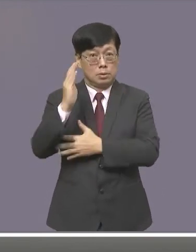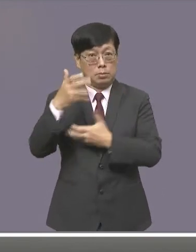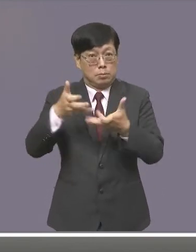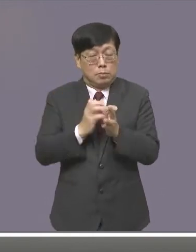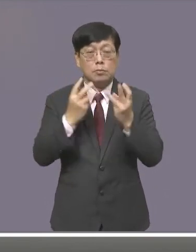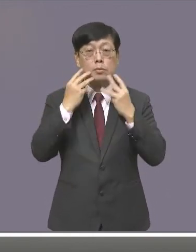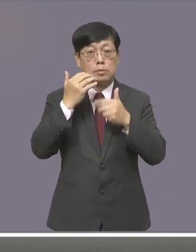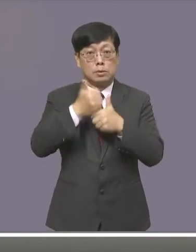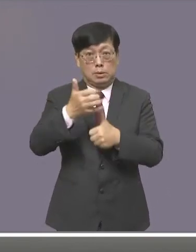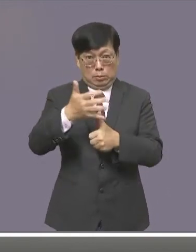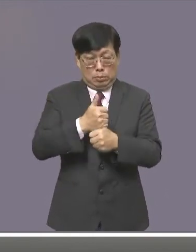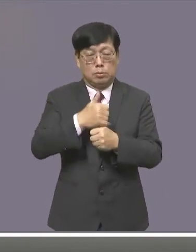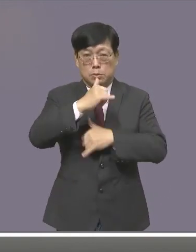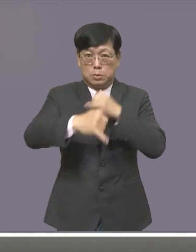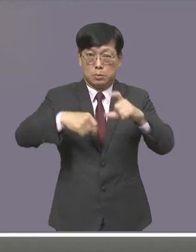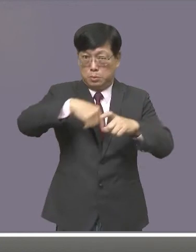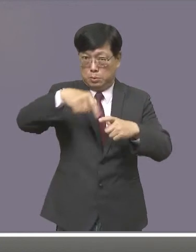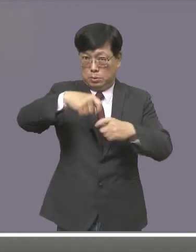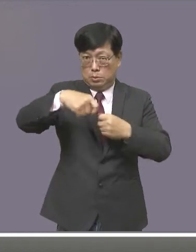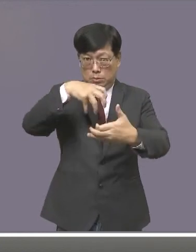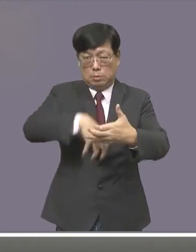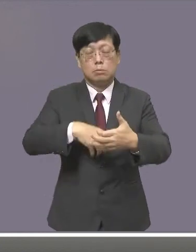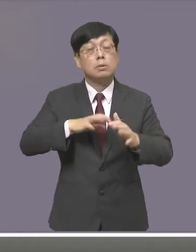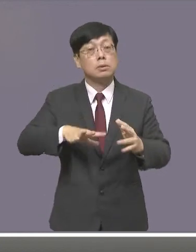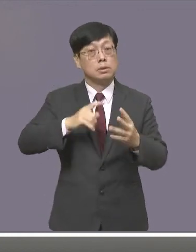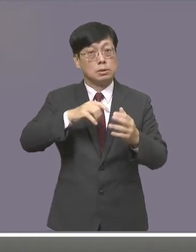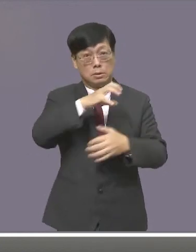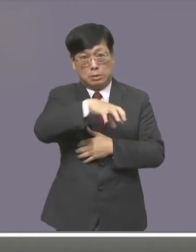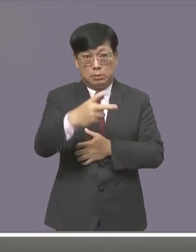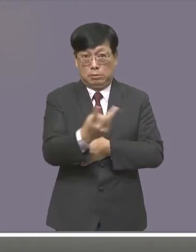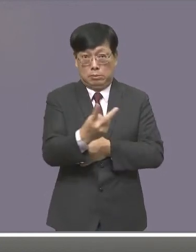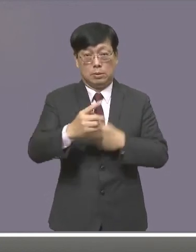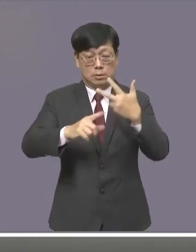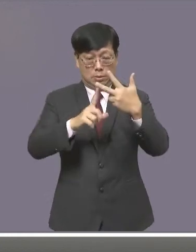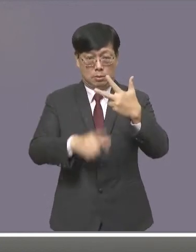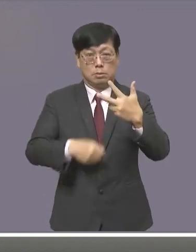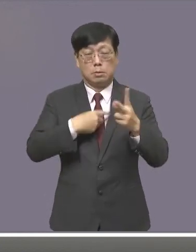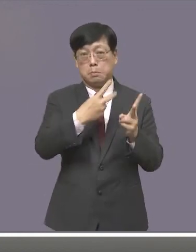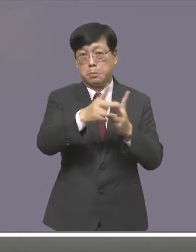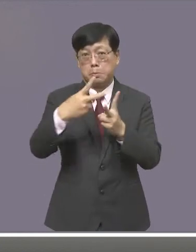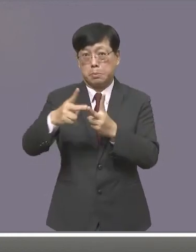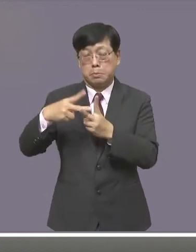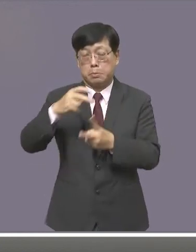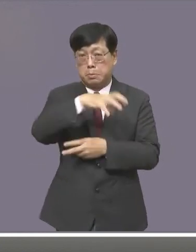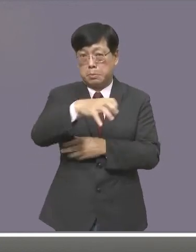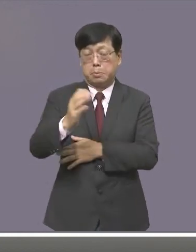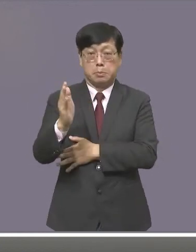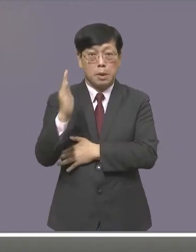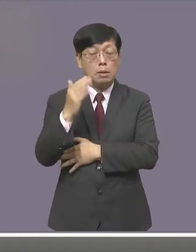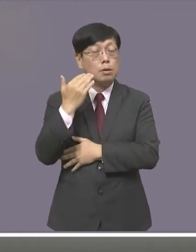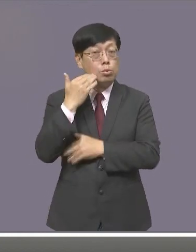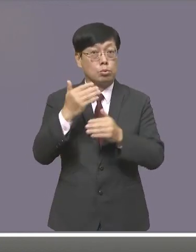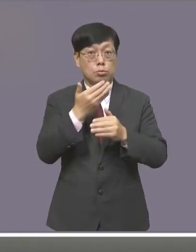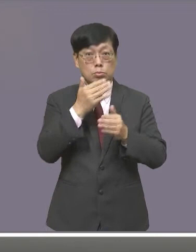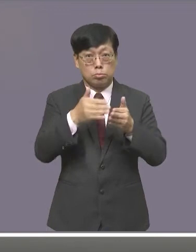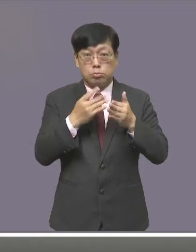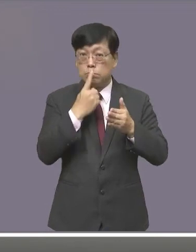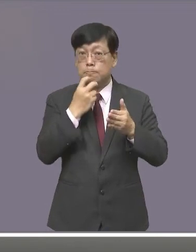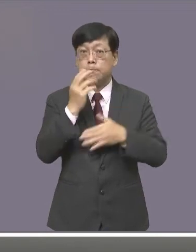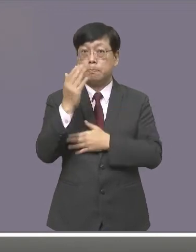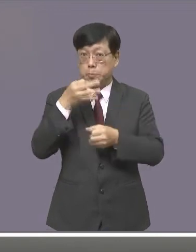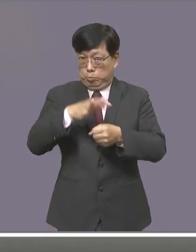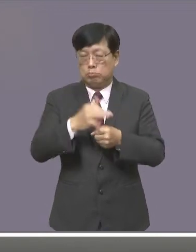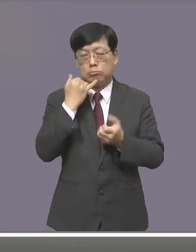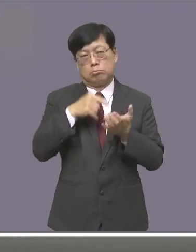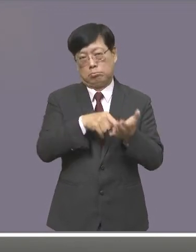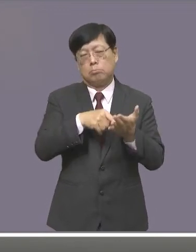助。那今年度公路总局跟营建署已经在7月份发文给各县市政府，需要中央经费补助的可以来做相